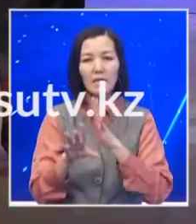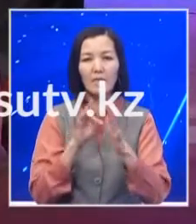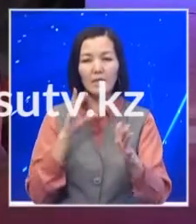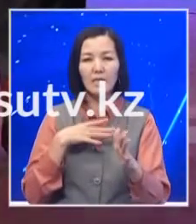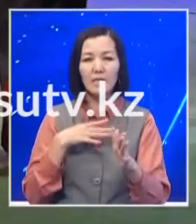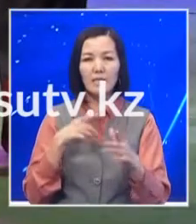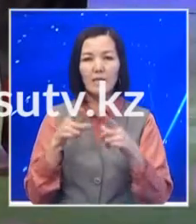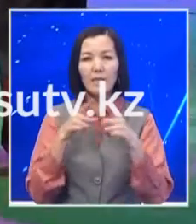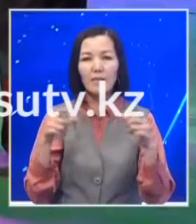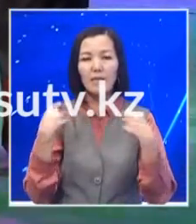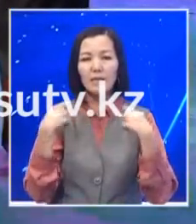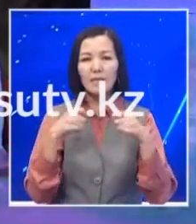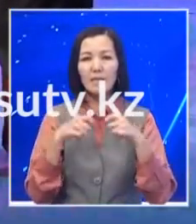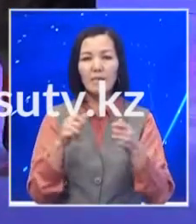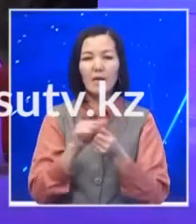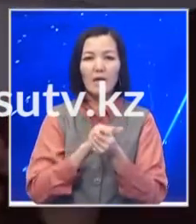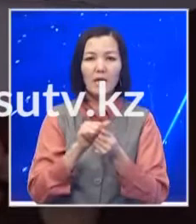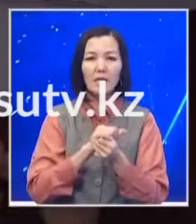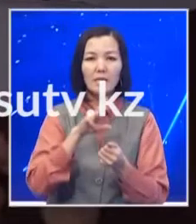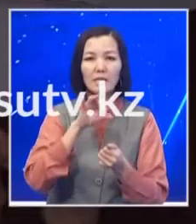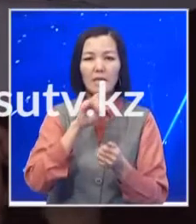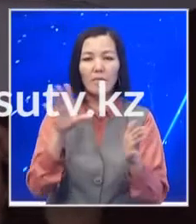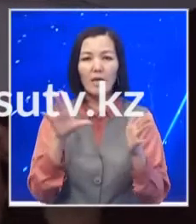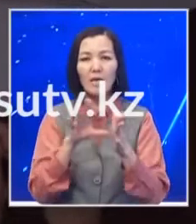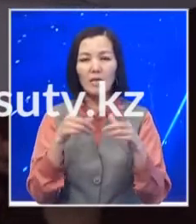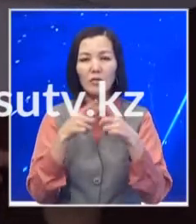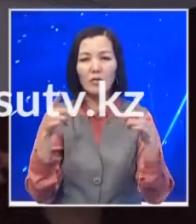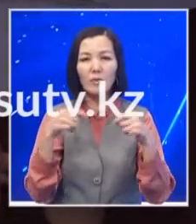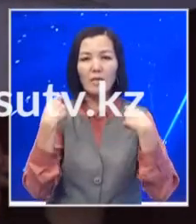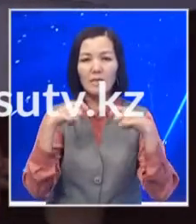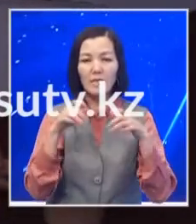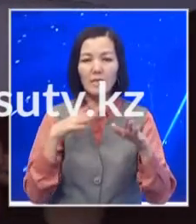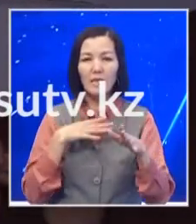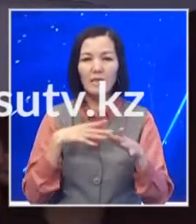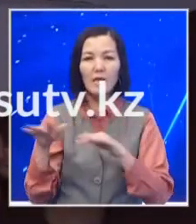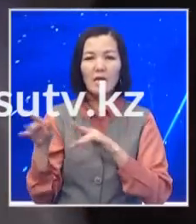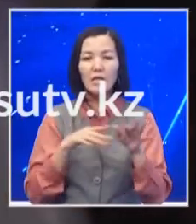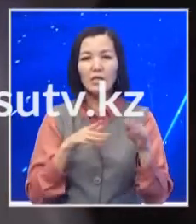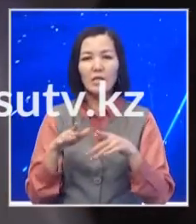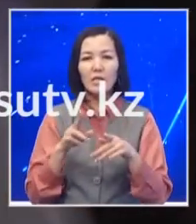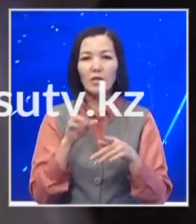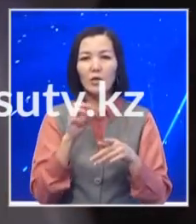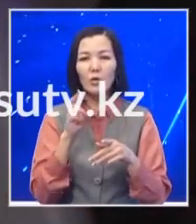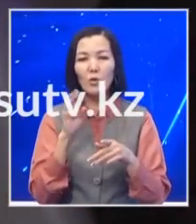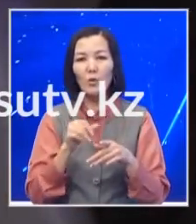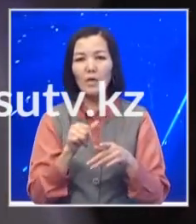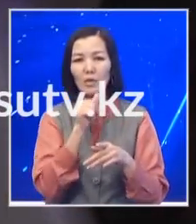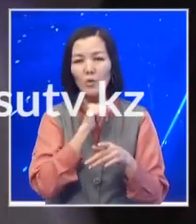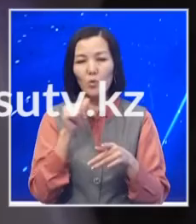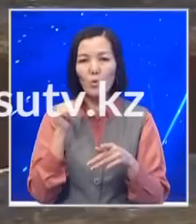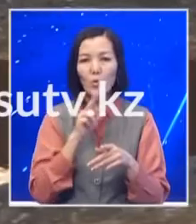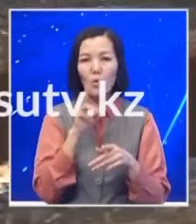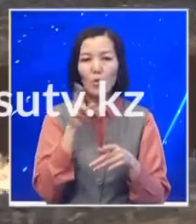билеттері сатылымда қағаз, термо және электронды билет түрінде сатылады. Яғни іс-шараларға QR және штрих-код арқылы